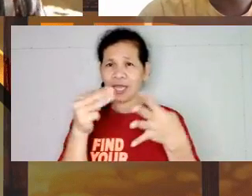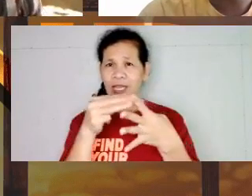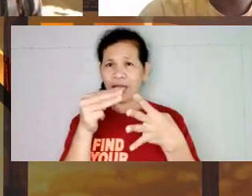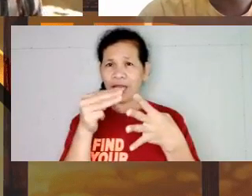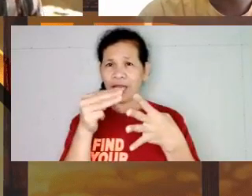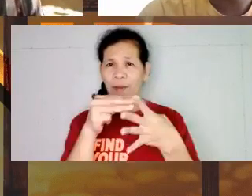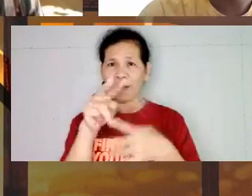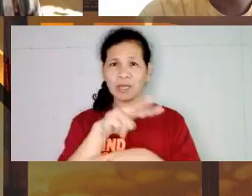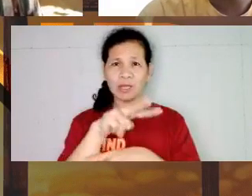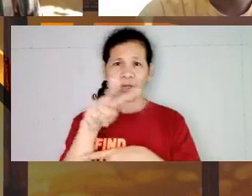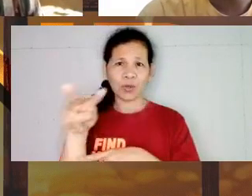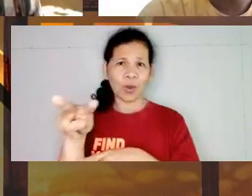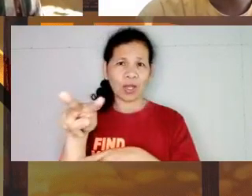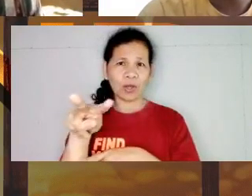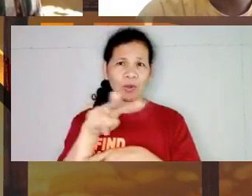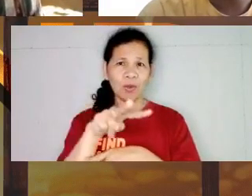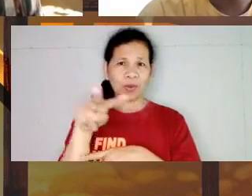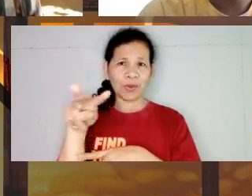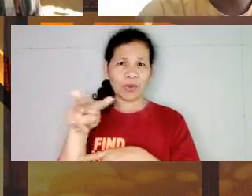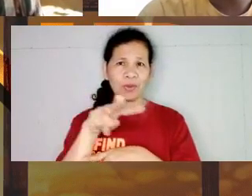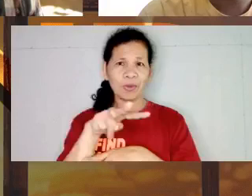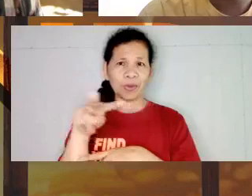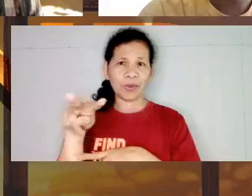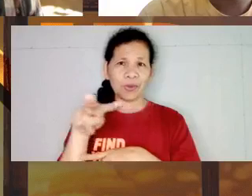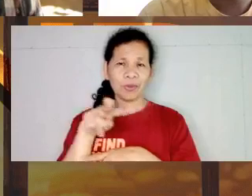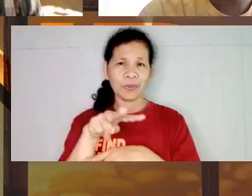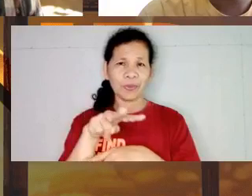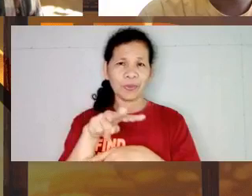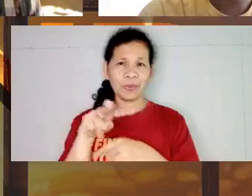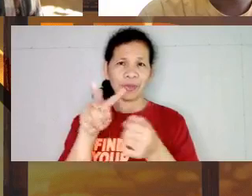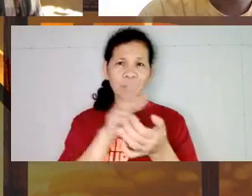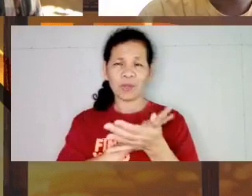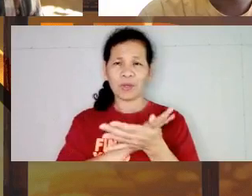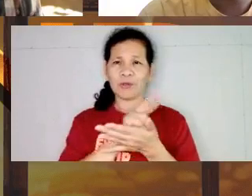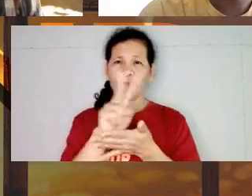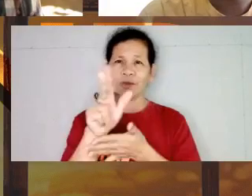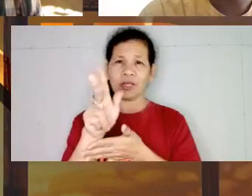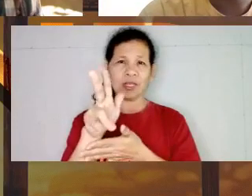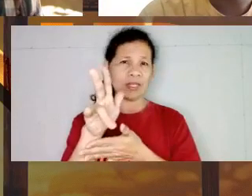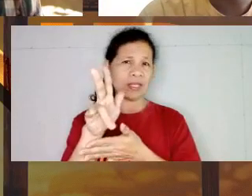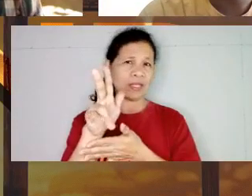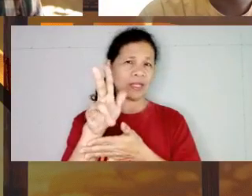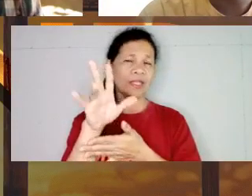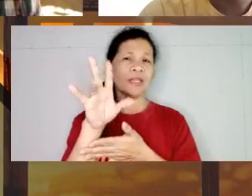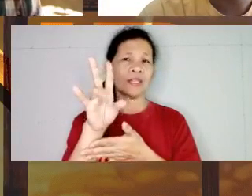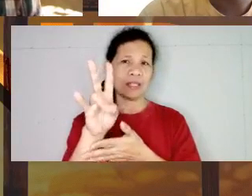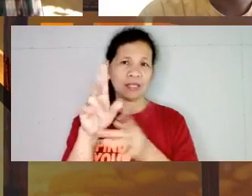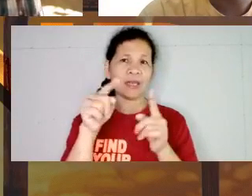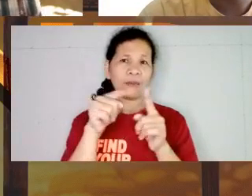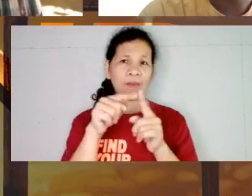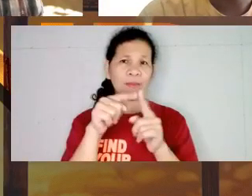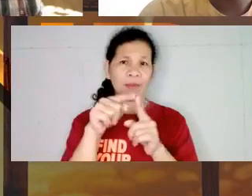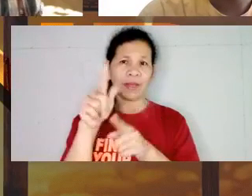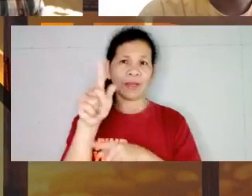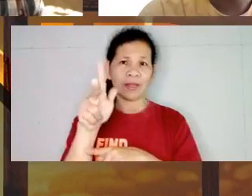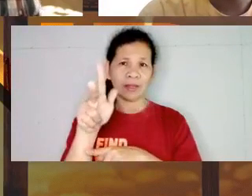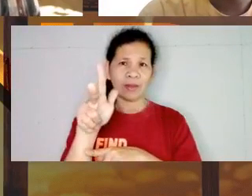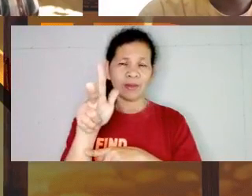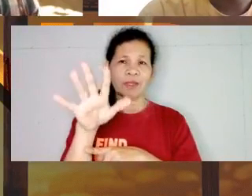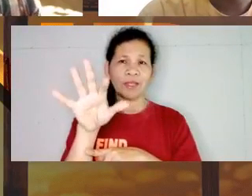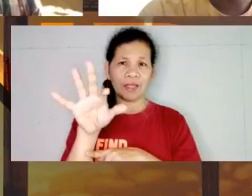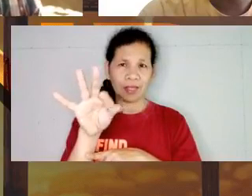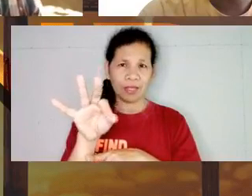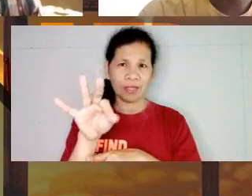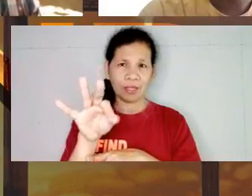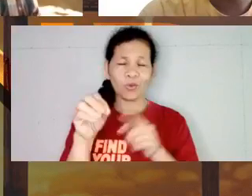22, chapter 22, 37 and 38, no? 39, or hanggang 40